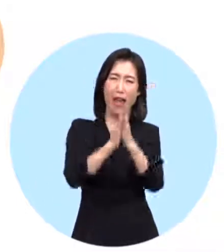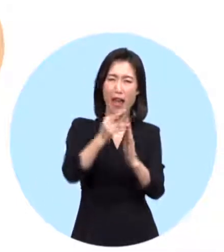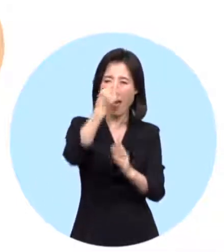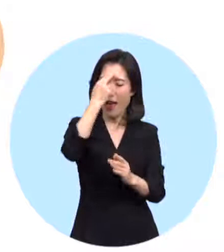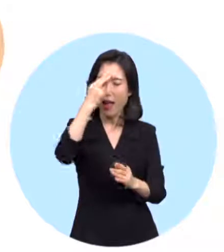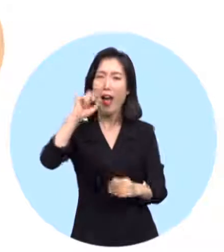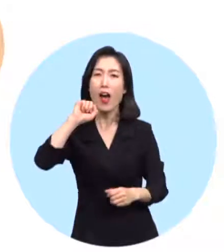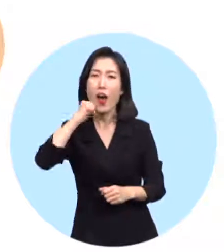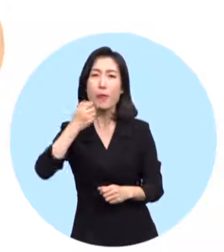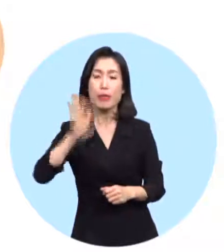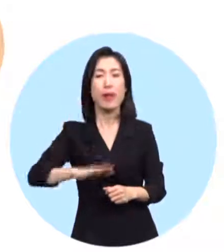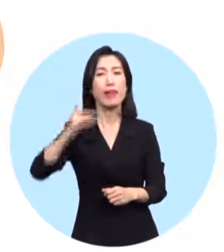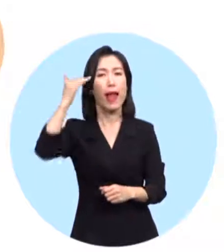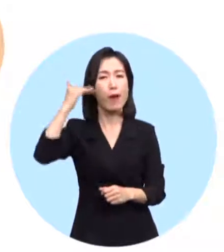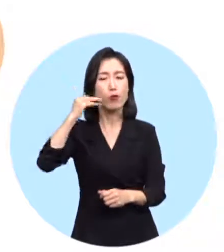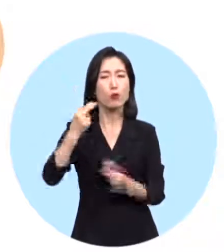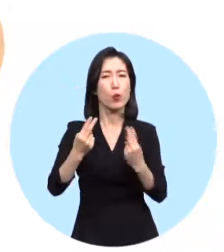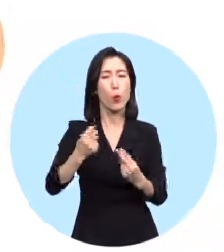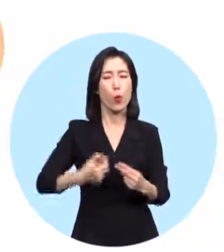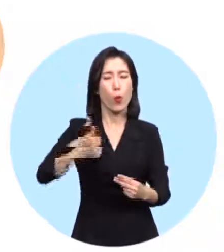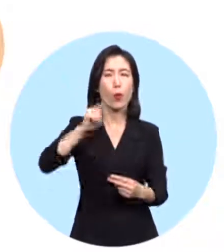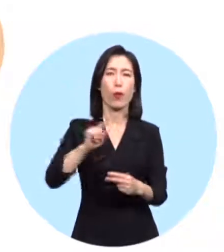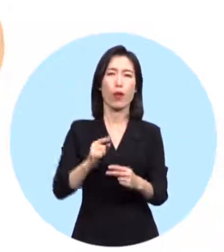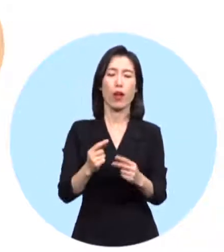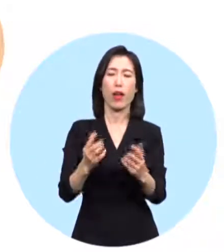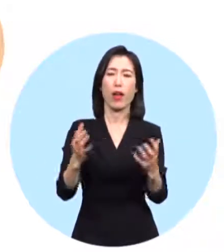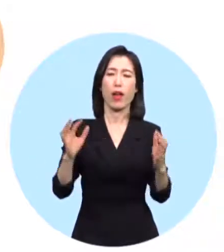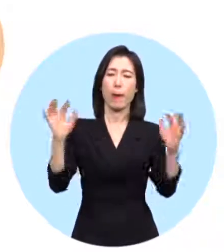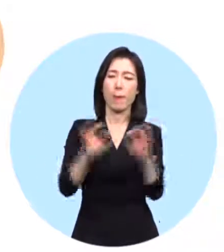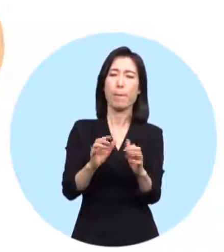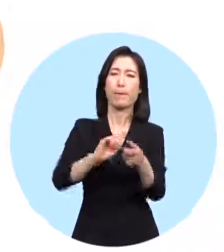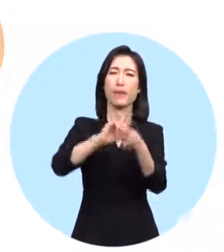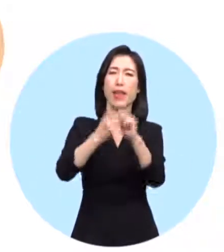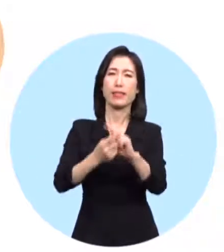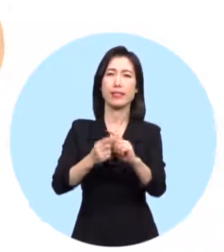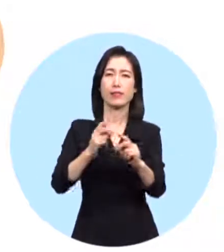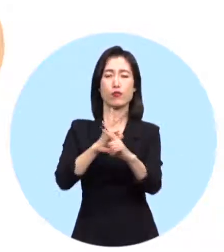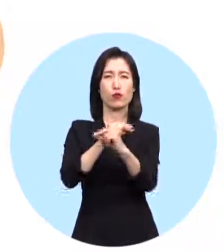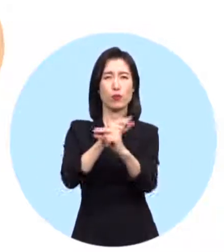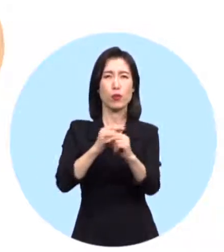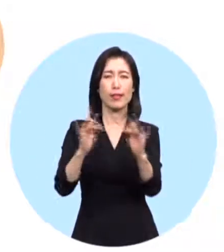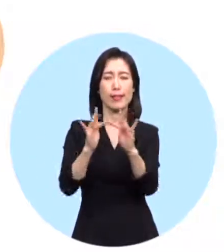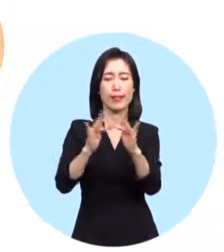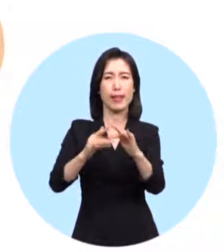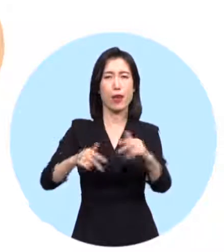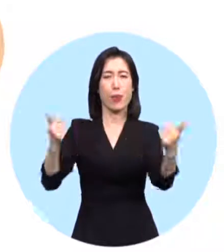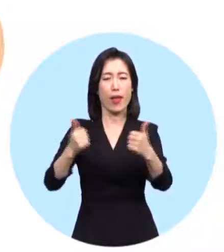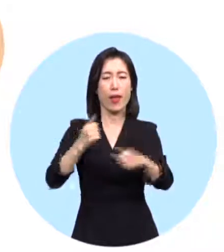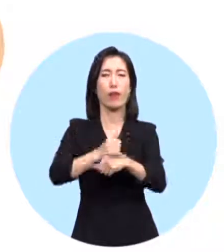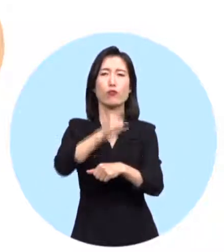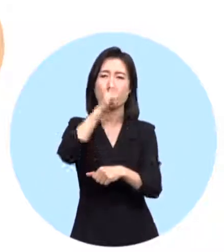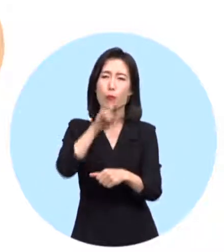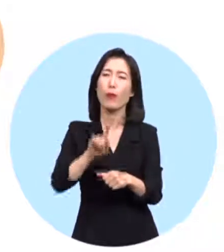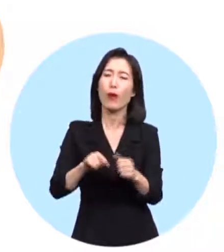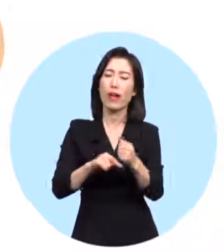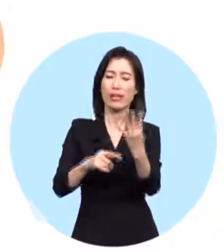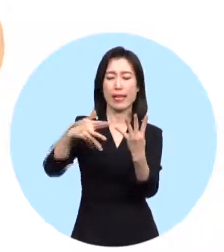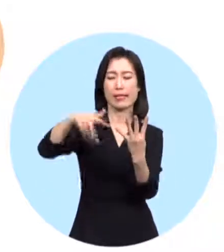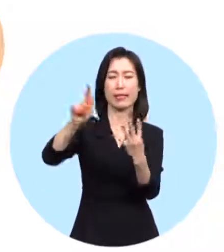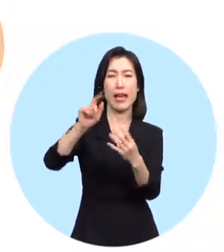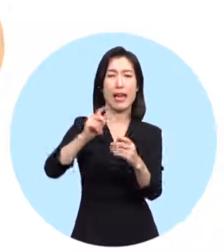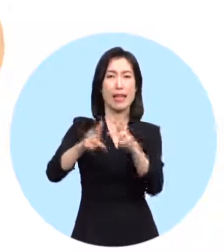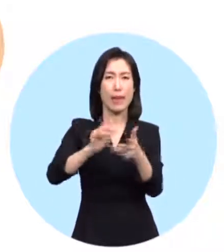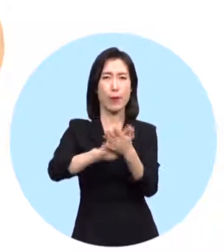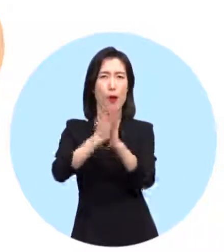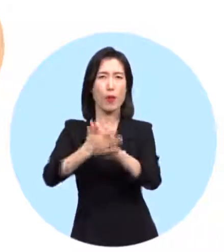있지만 그나마 우리가 비대면 회의를 활성화할 수 있다든지 이런 게 아마 4차 산업혁명에 대한 그